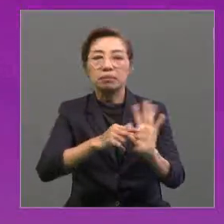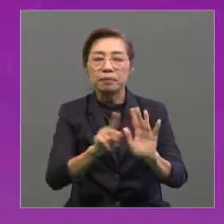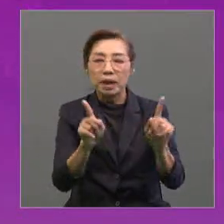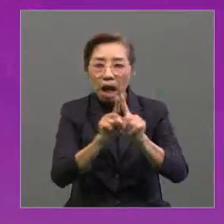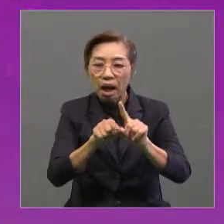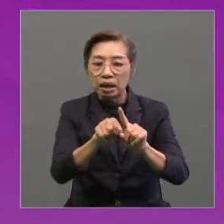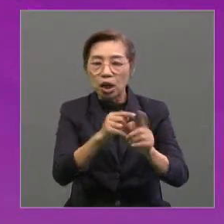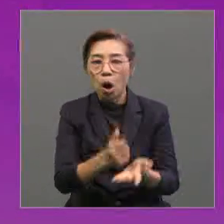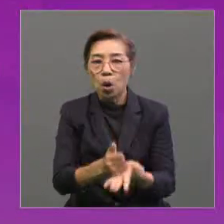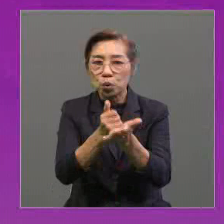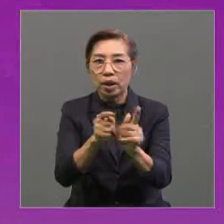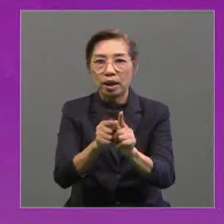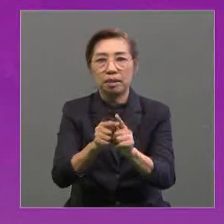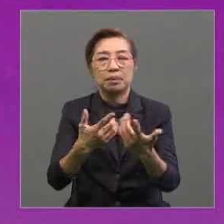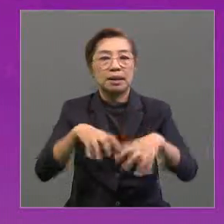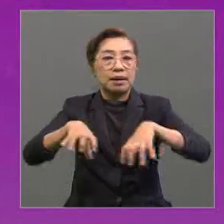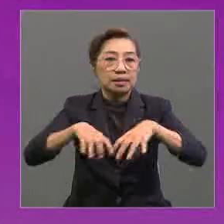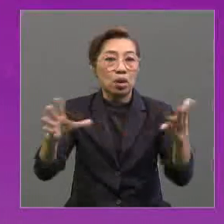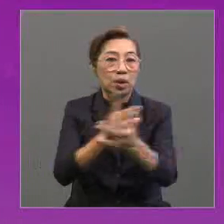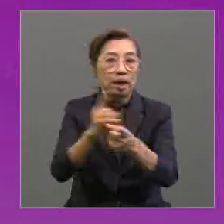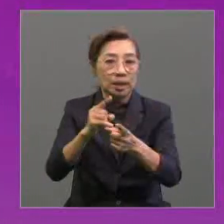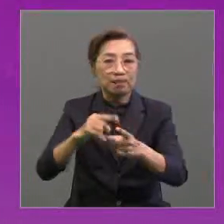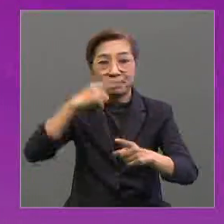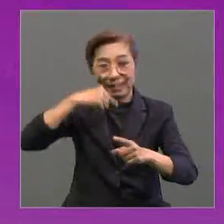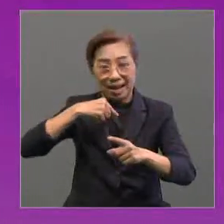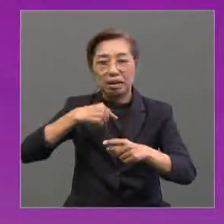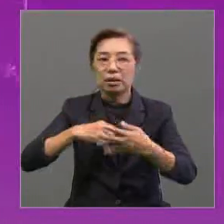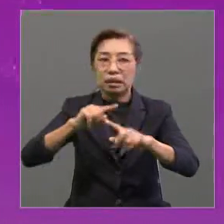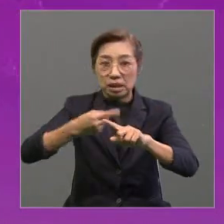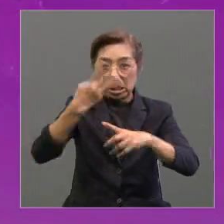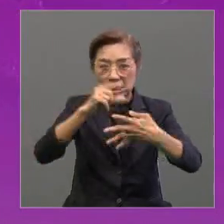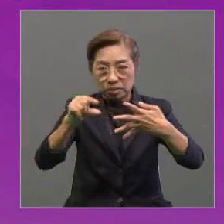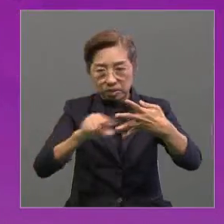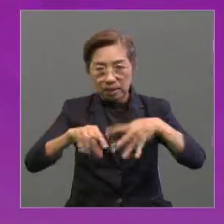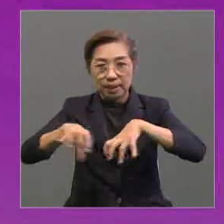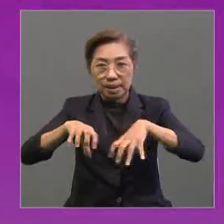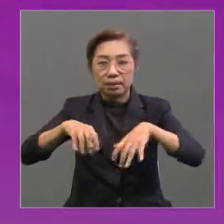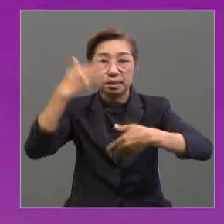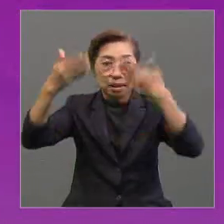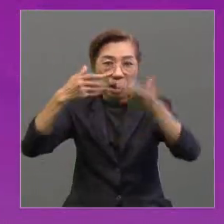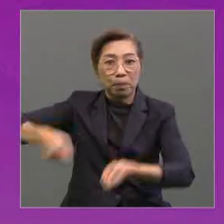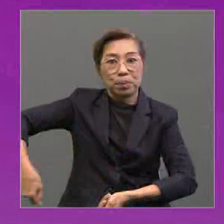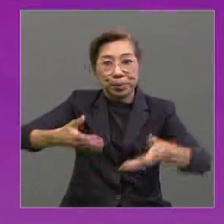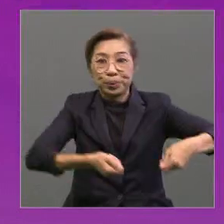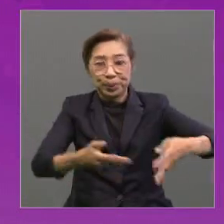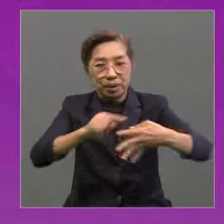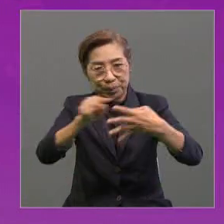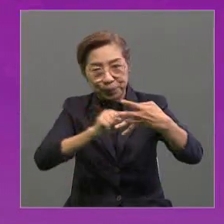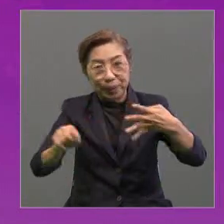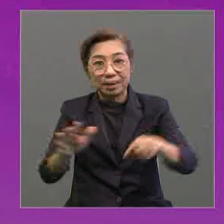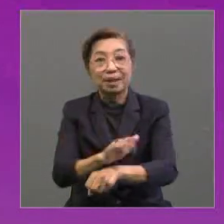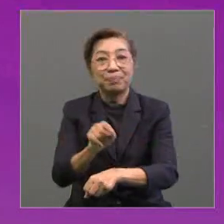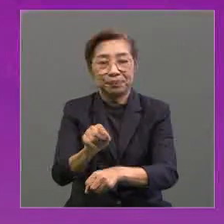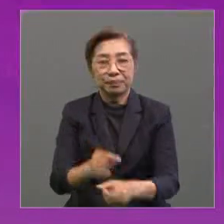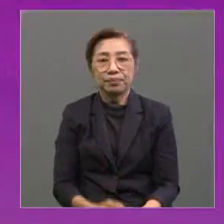กิจกรรมสงกรานต์ตลอดทั้งเดือนเมษายนตามที่ในส่วนของคณะกรรมการซอตพาวเวอรได้มีนยมบออกมาก่อนหน้านี้ด้วยนะ